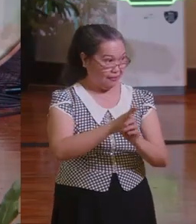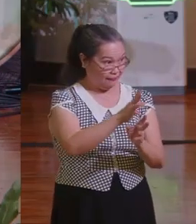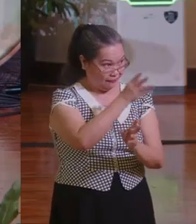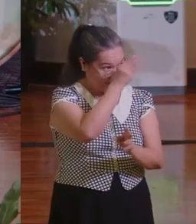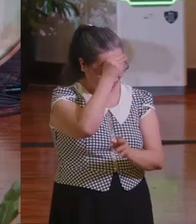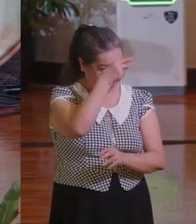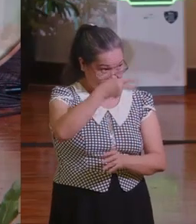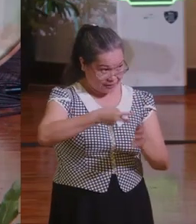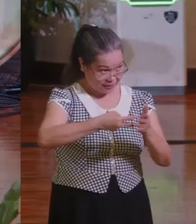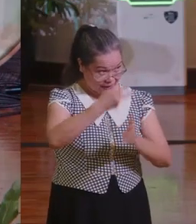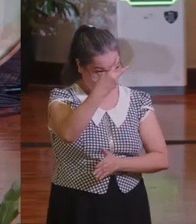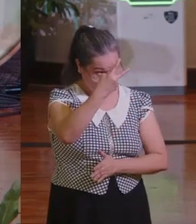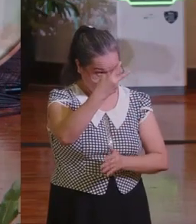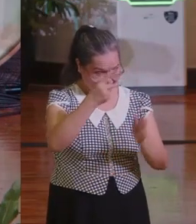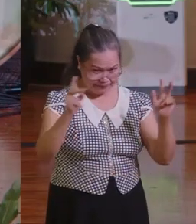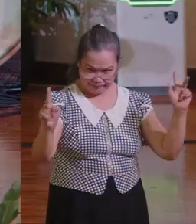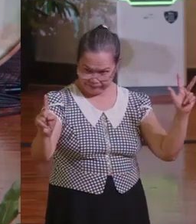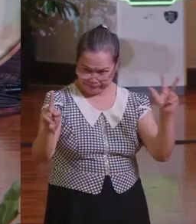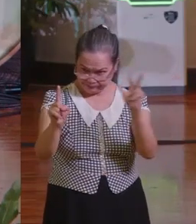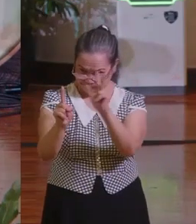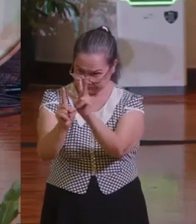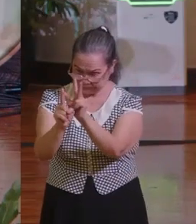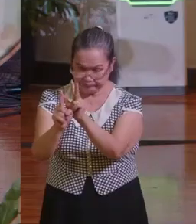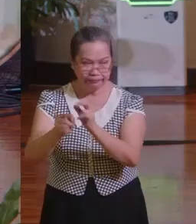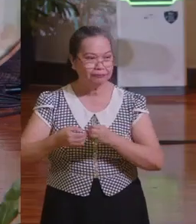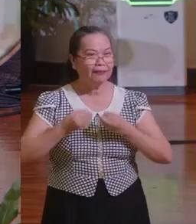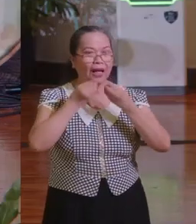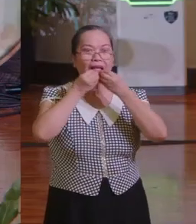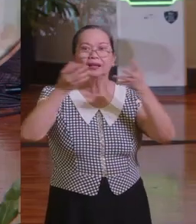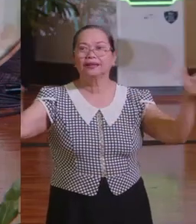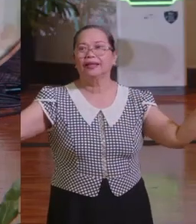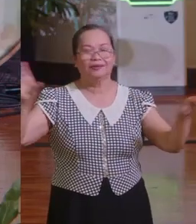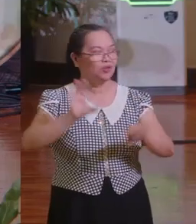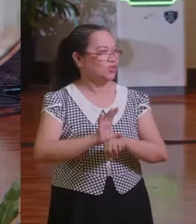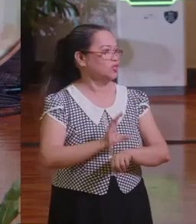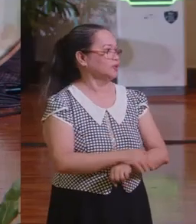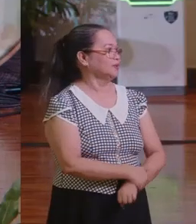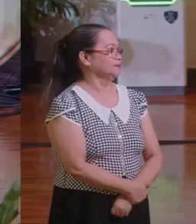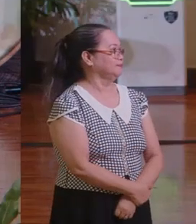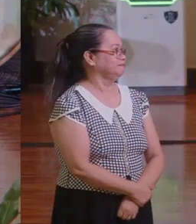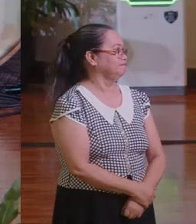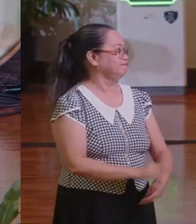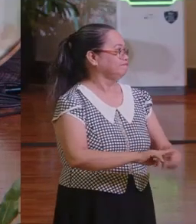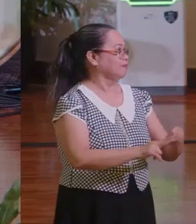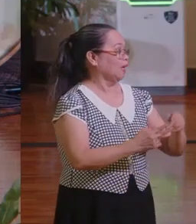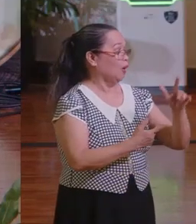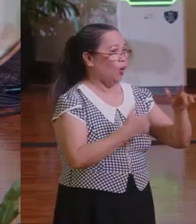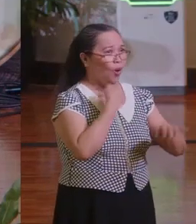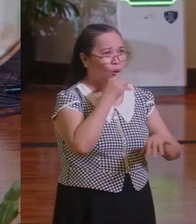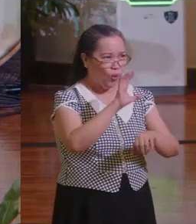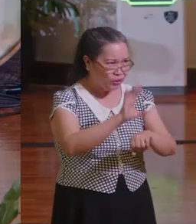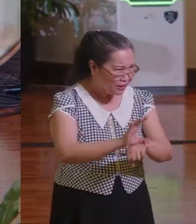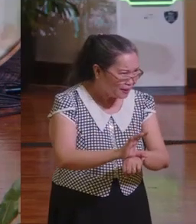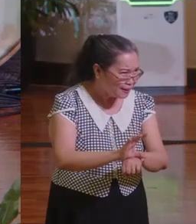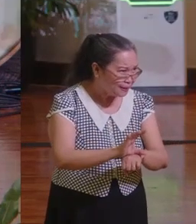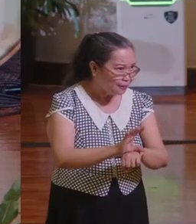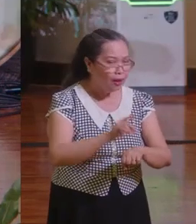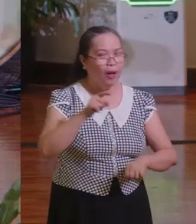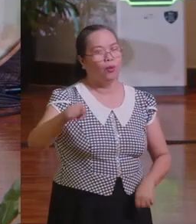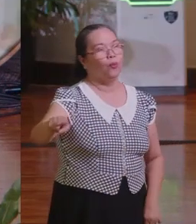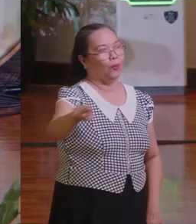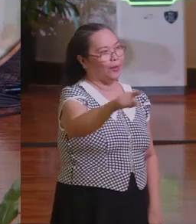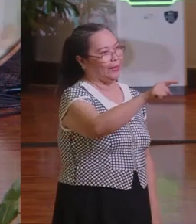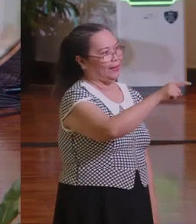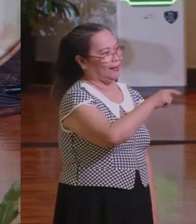yun. Tell it to the church, step 3. Sino ba yung church? Tayo yun.